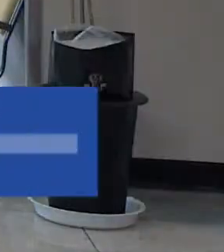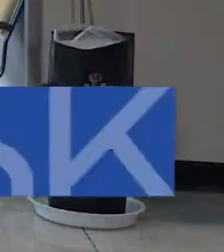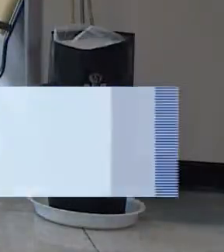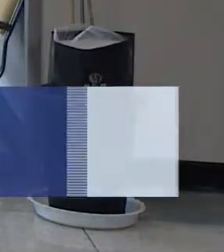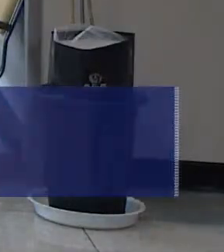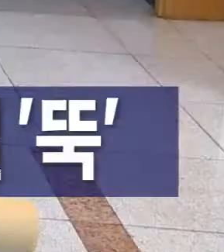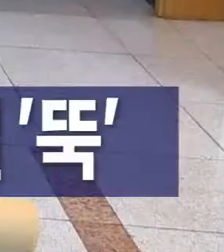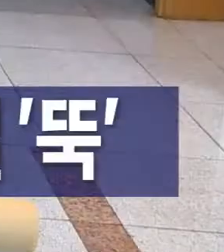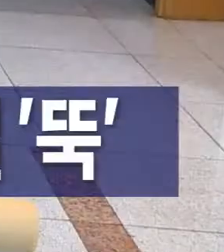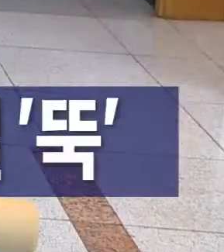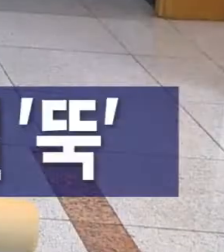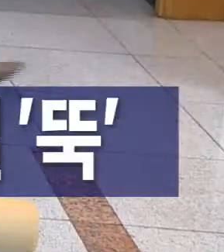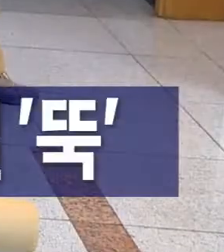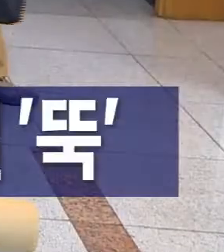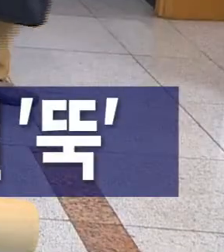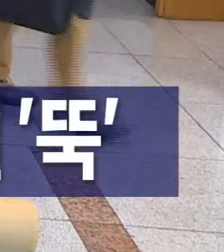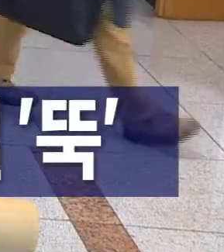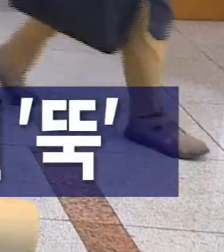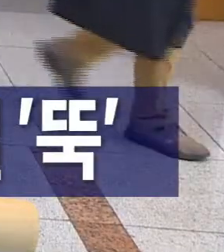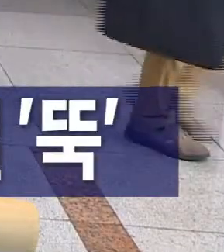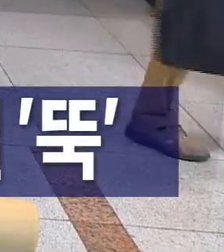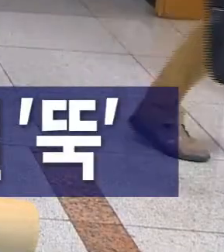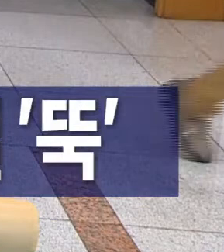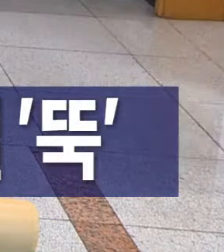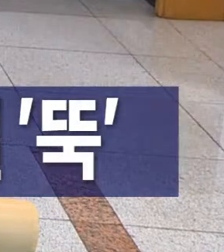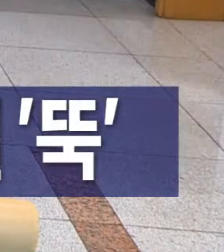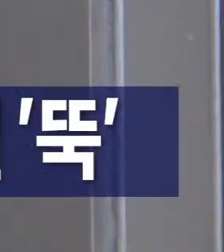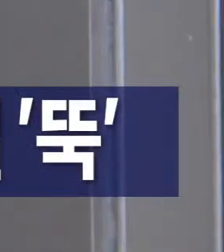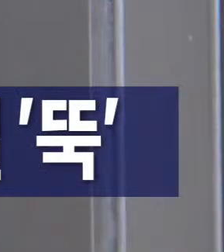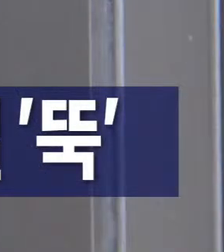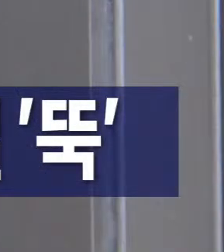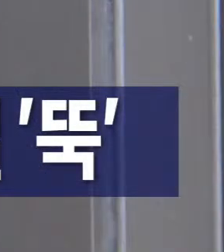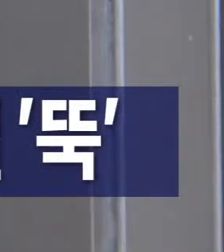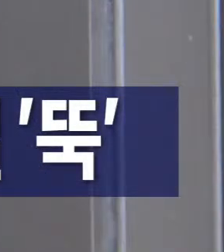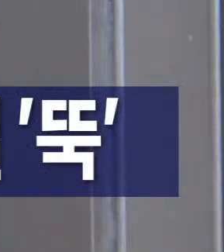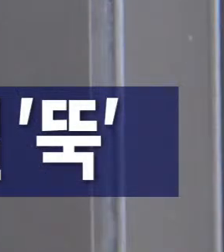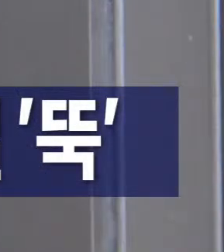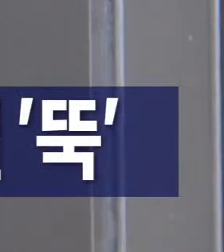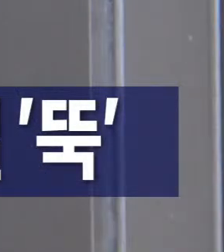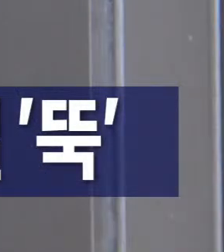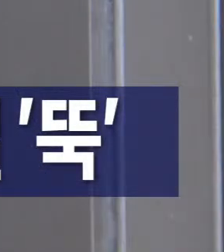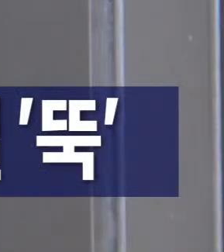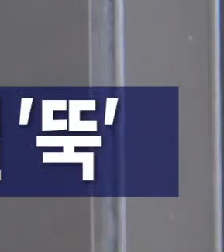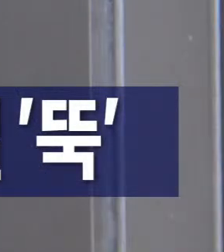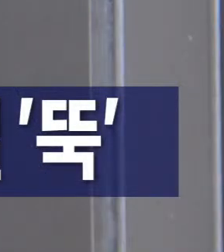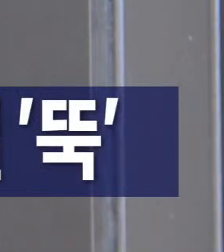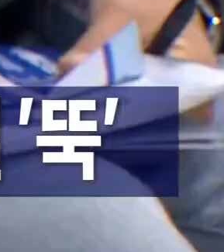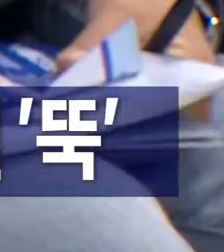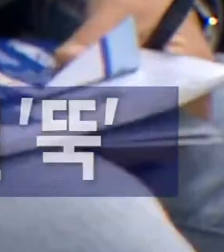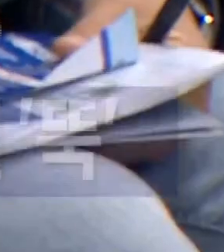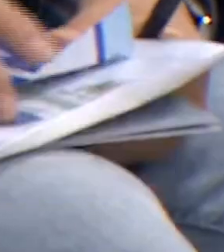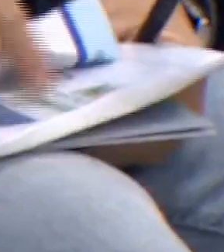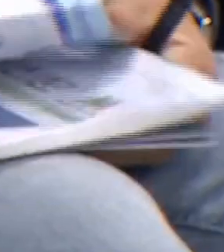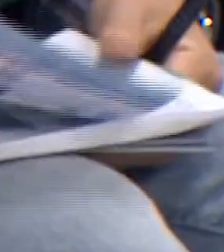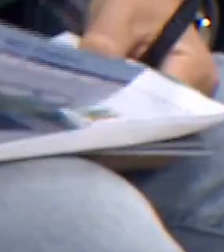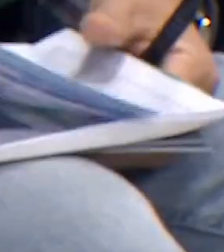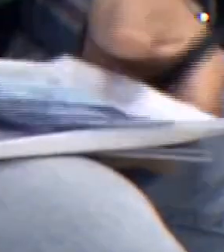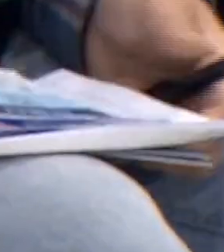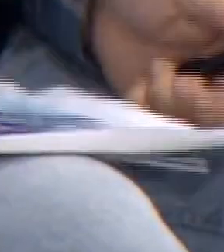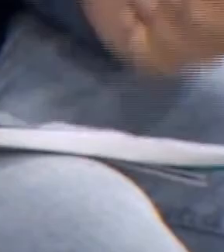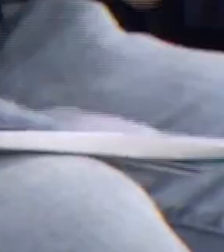부동산 시장이 얼어붙으며 경매 시장도 찬바람이 불고 있습니다. 경매 10건 중 7건은 응찰자가 없었습니다.